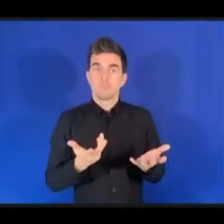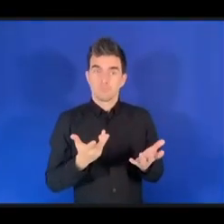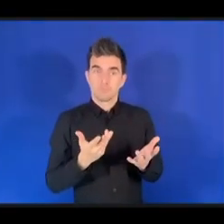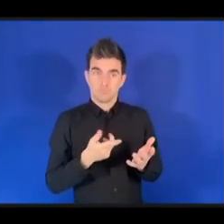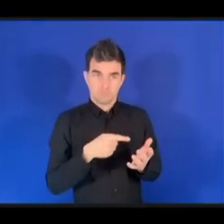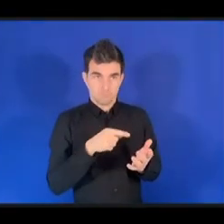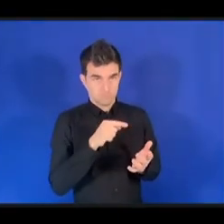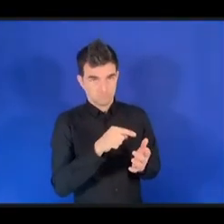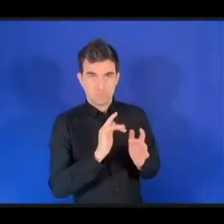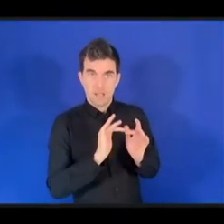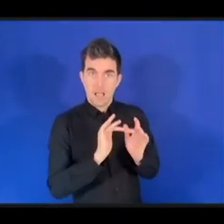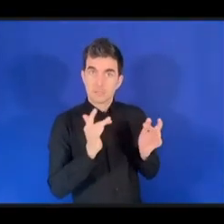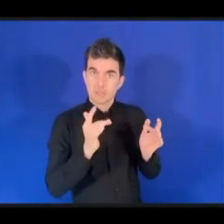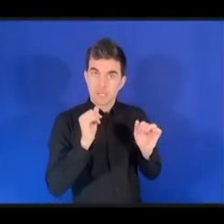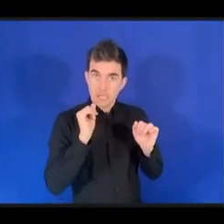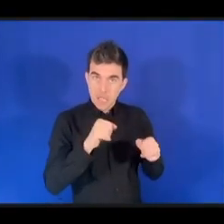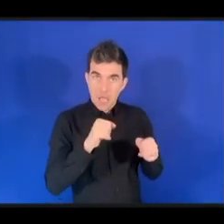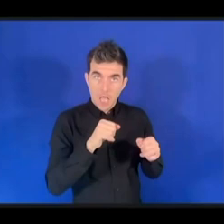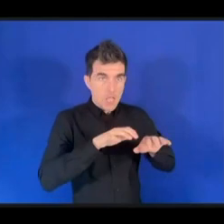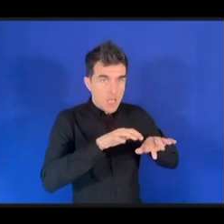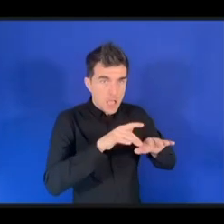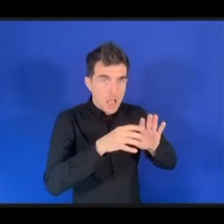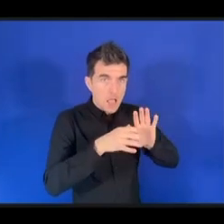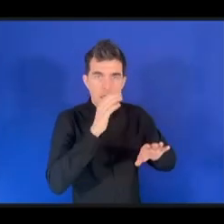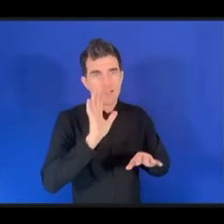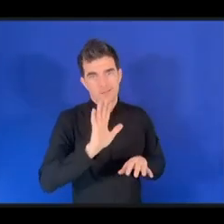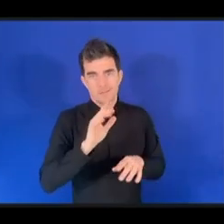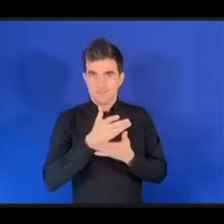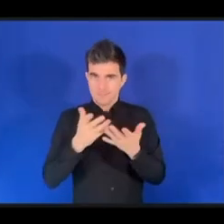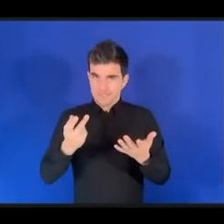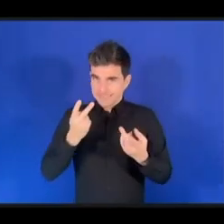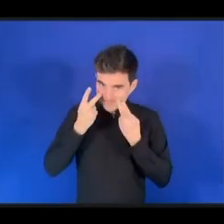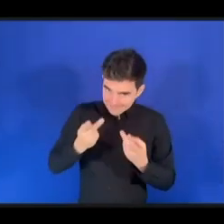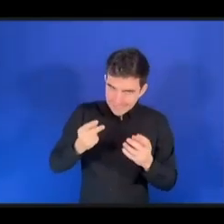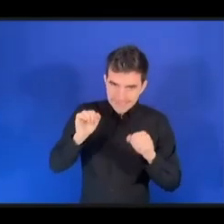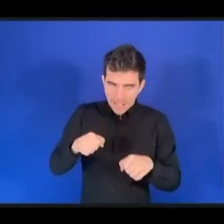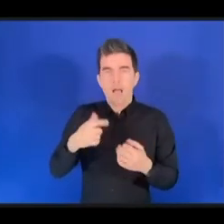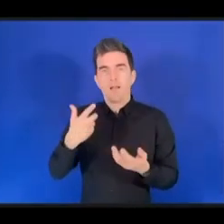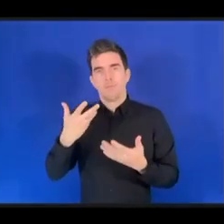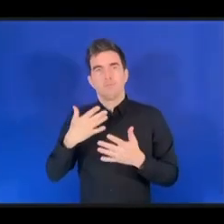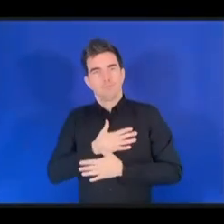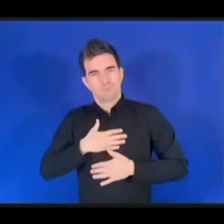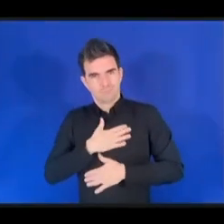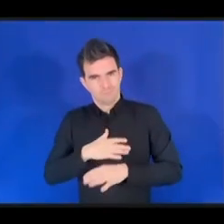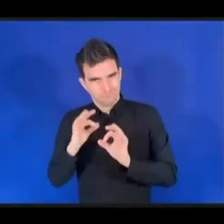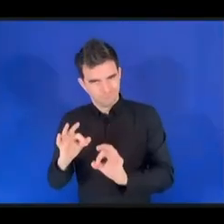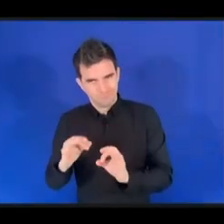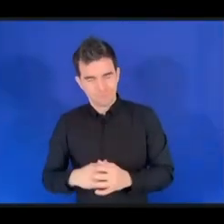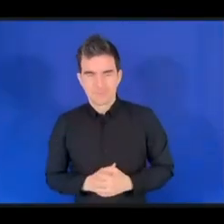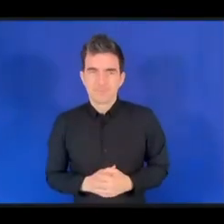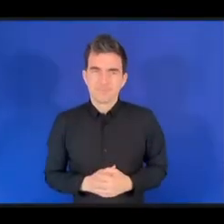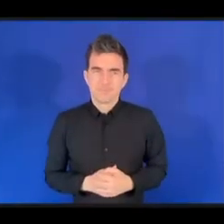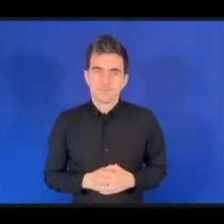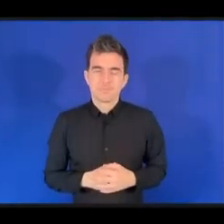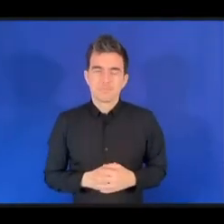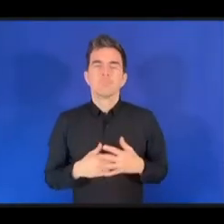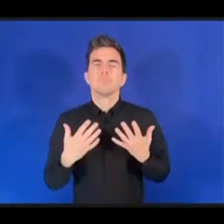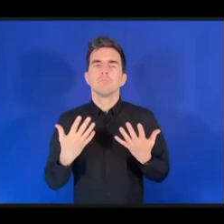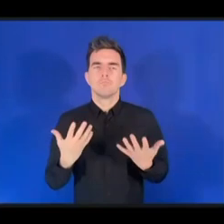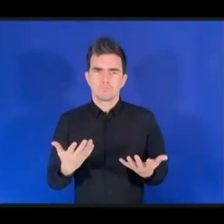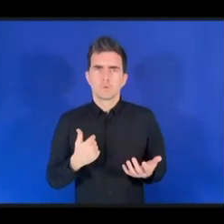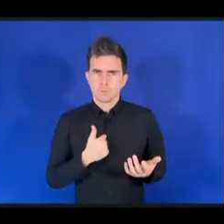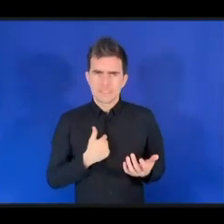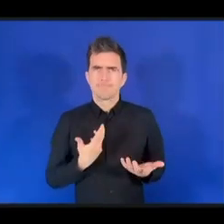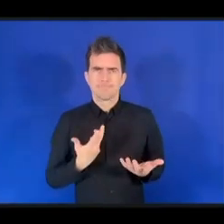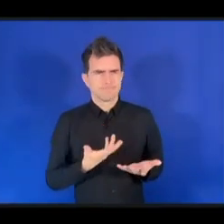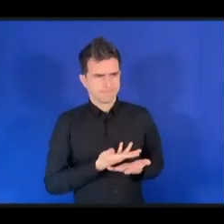もしっかりと生かしながら物づくりそして物づくりからイノベーションを